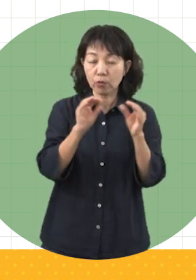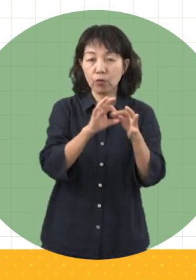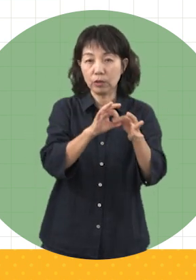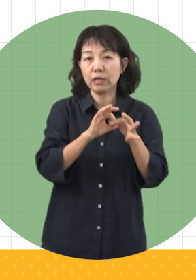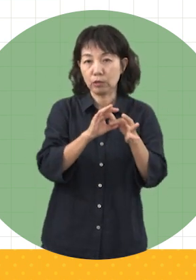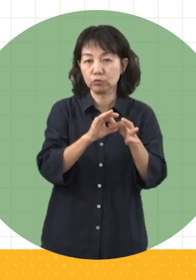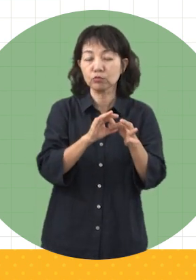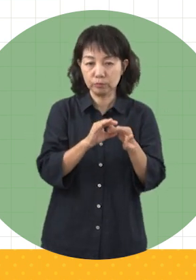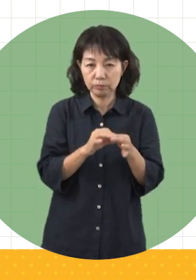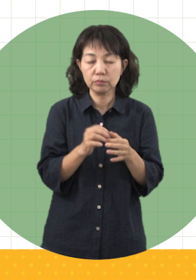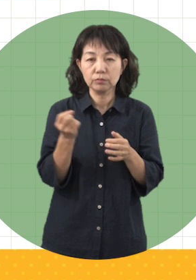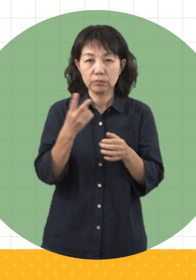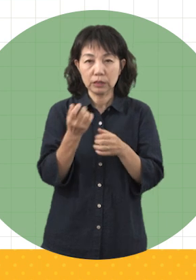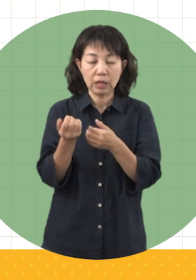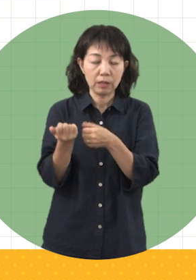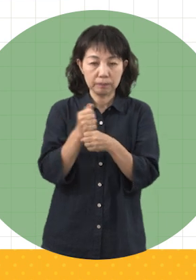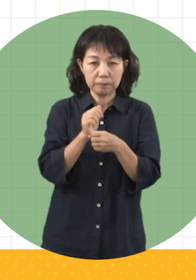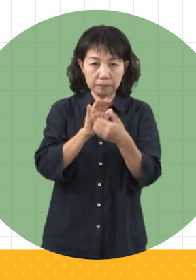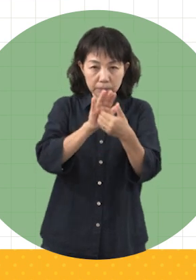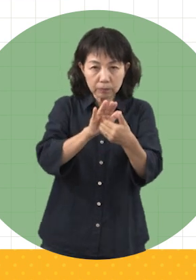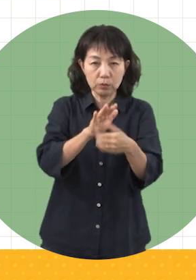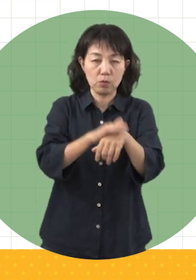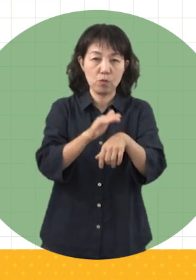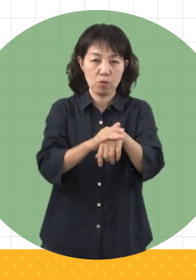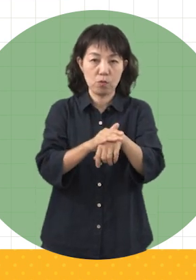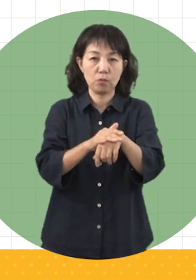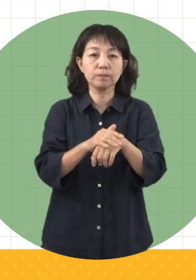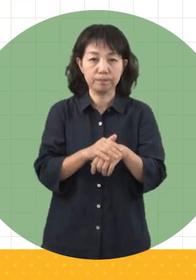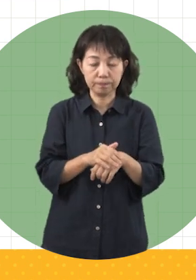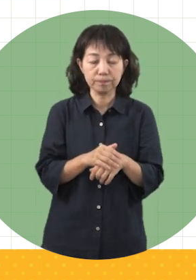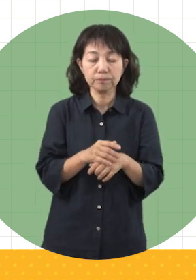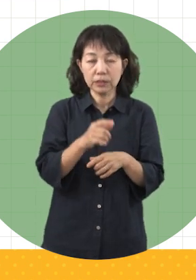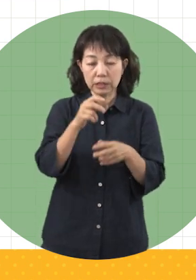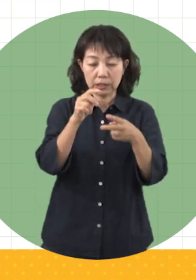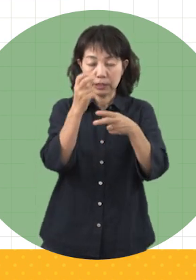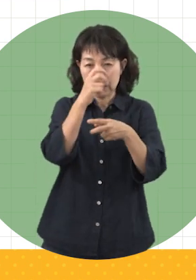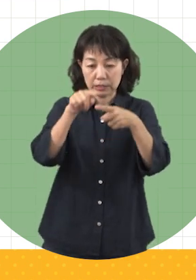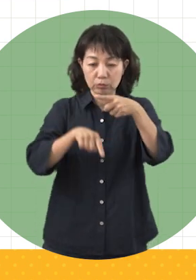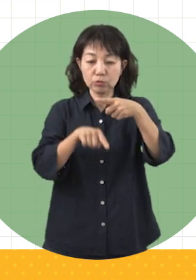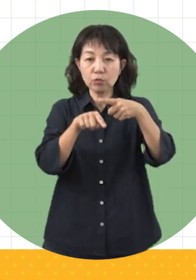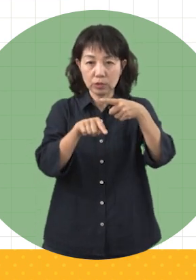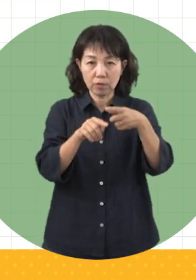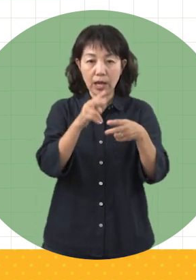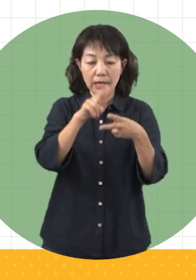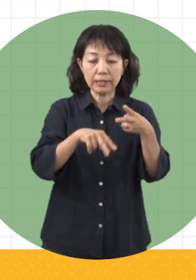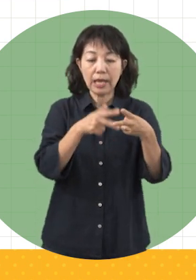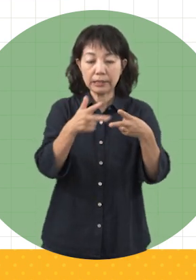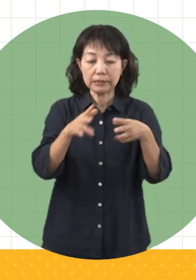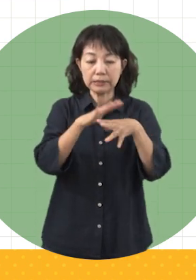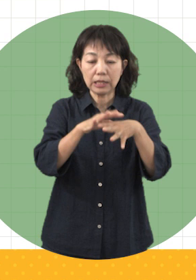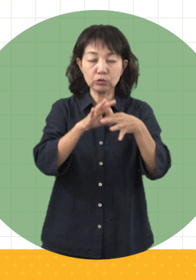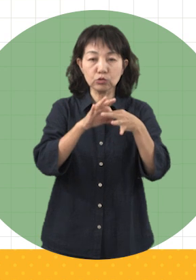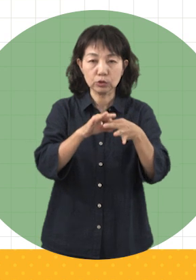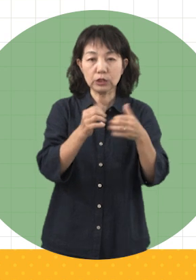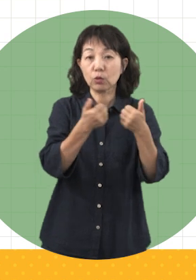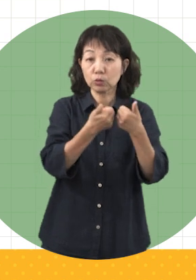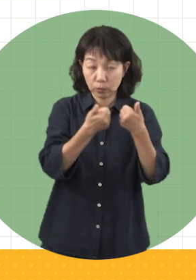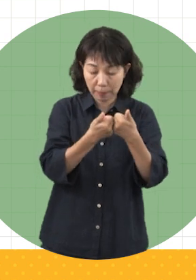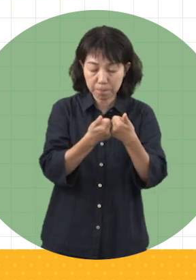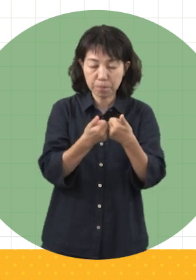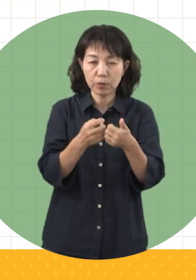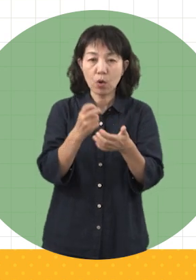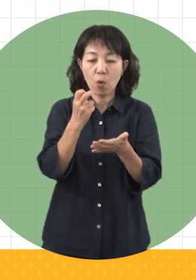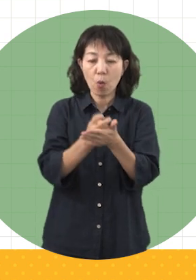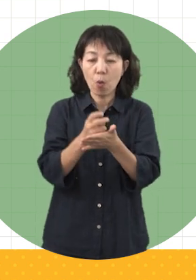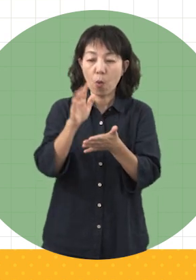害防止の取り組みなど、検察庁では刑事手続きに関する各種相談、法テラスおよび弁護